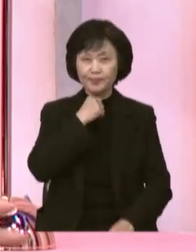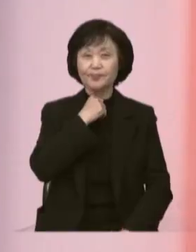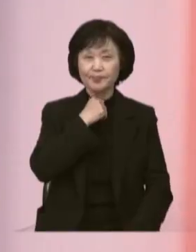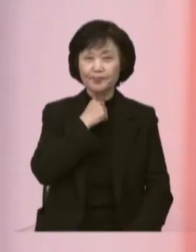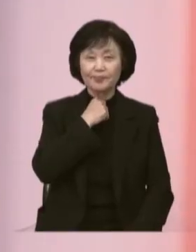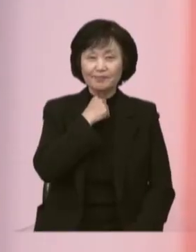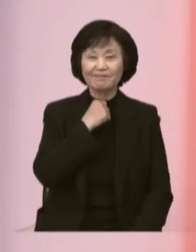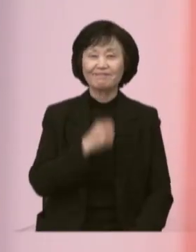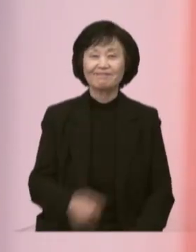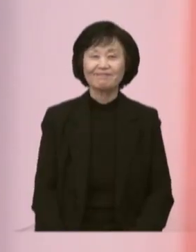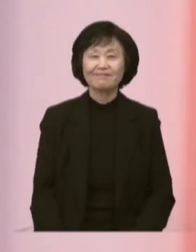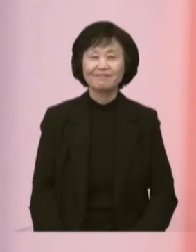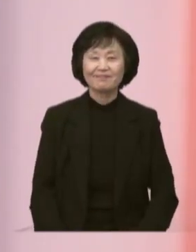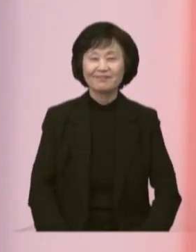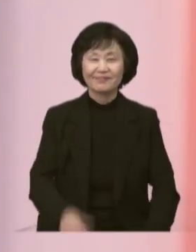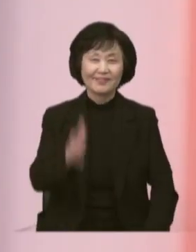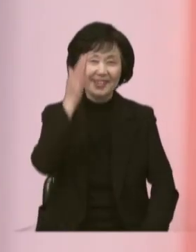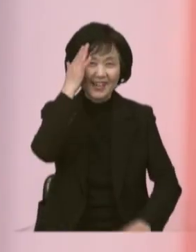나